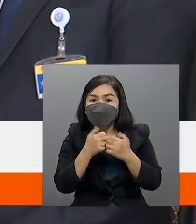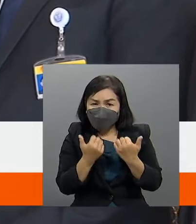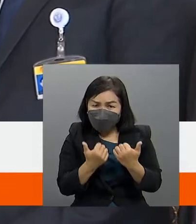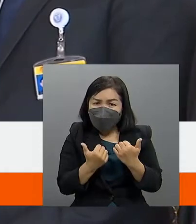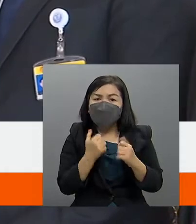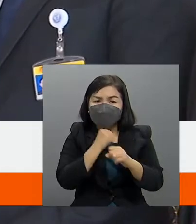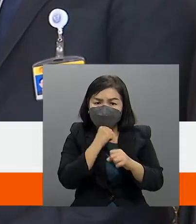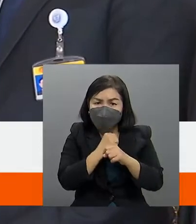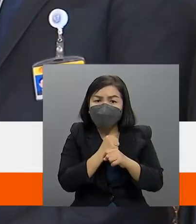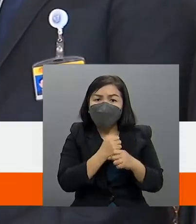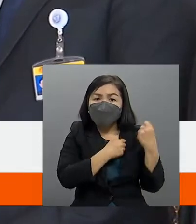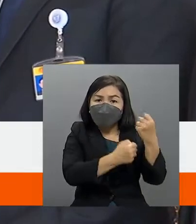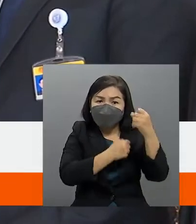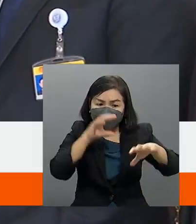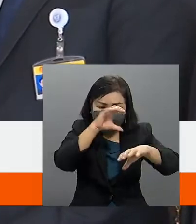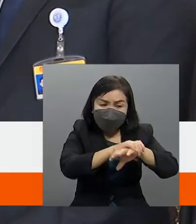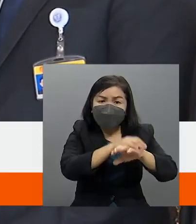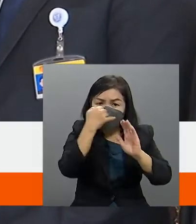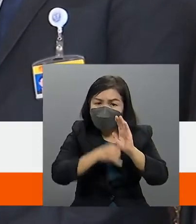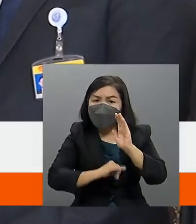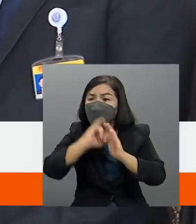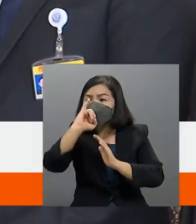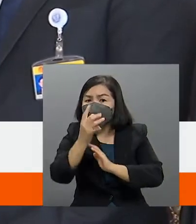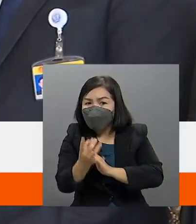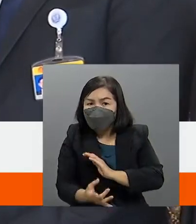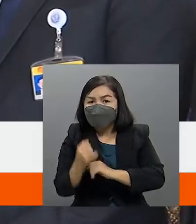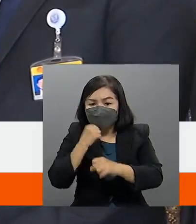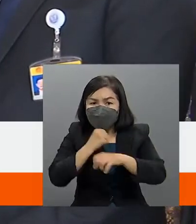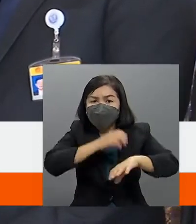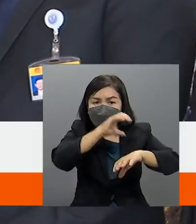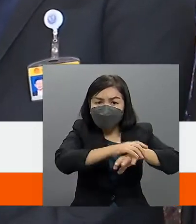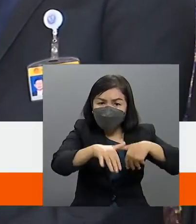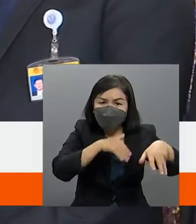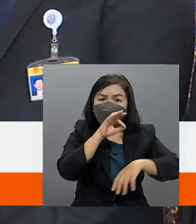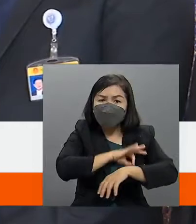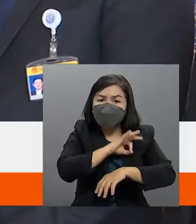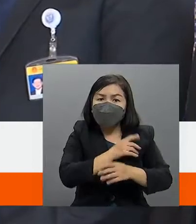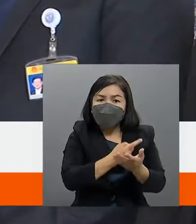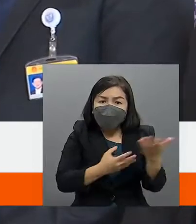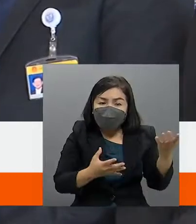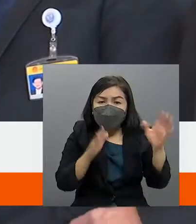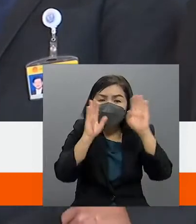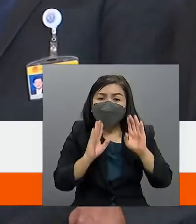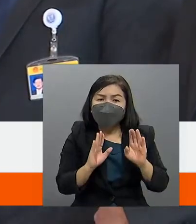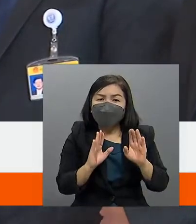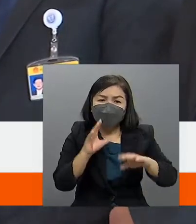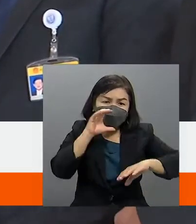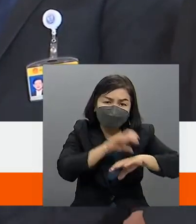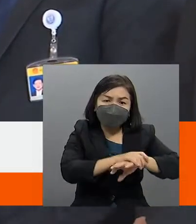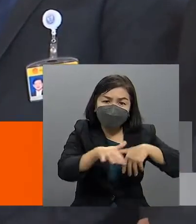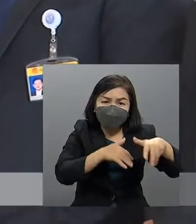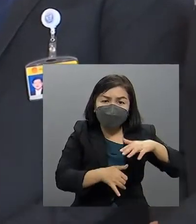ปแล้วเนี่ยตกลงมันผิดไหมสิ่งที่ท่านทำเนี่ยท่านรู้สึกว่ามันเป็นการทำที่มันละเมิดต่อกฎหมายไ